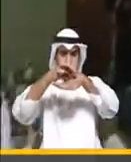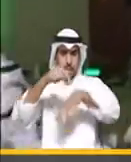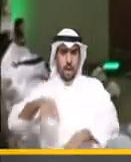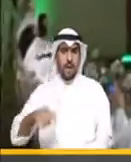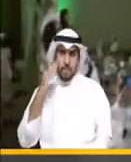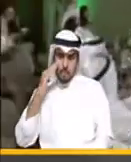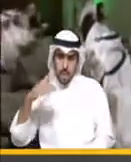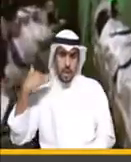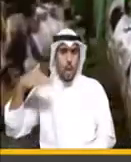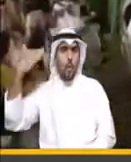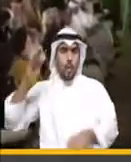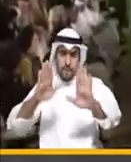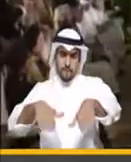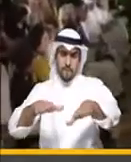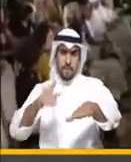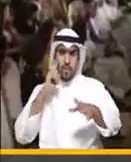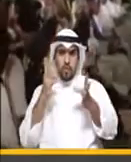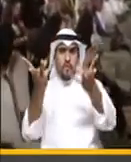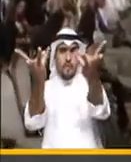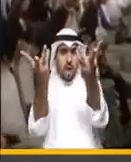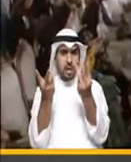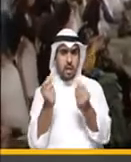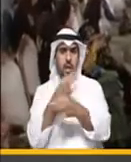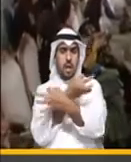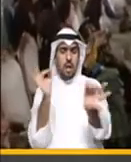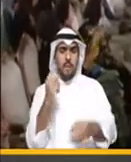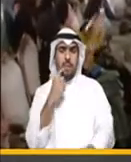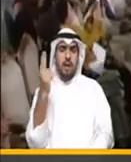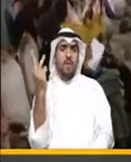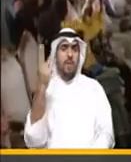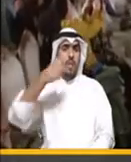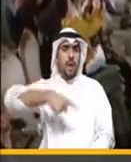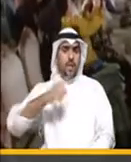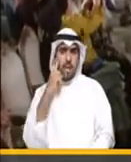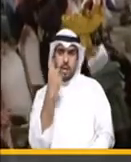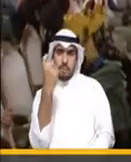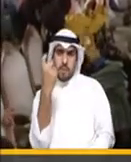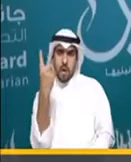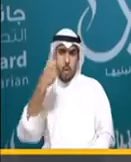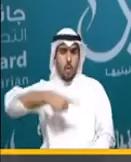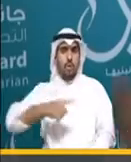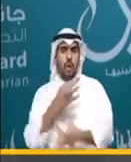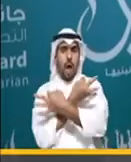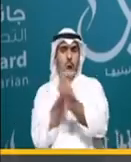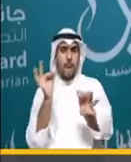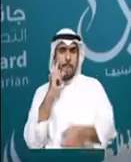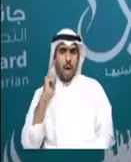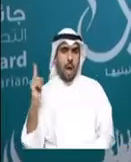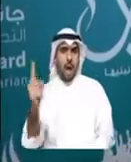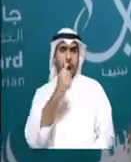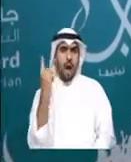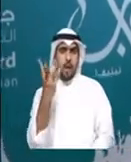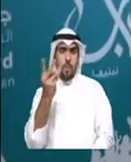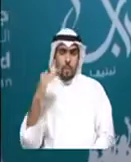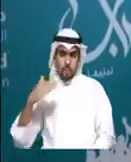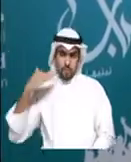مستواها حسب الإحصاءات الأخيرة في 2013 هو 110 على مستوى العالم في